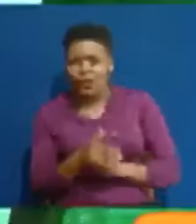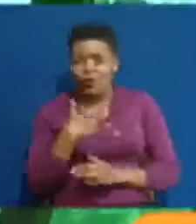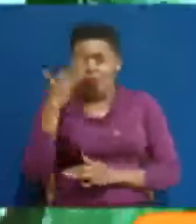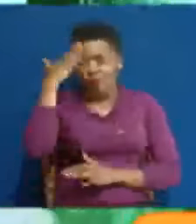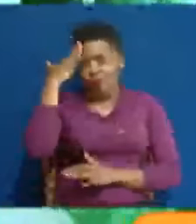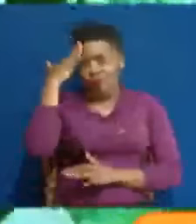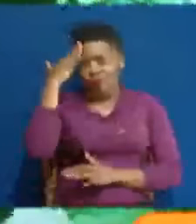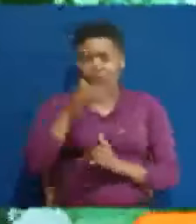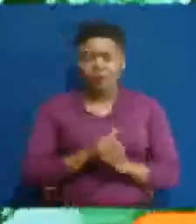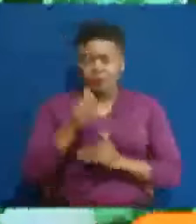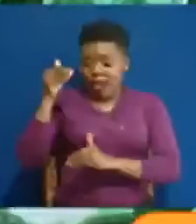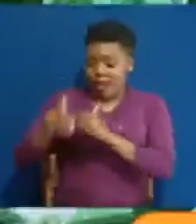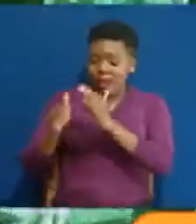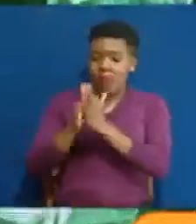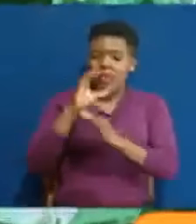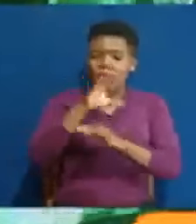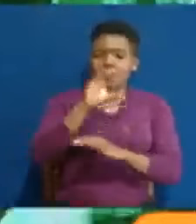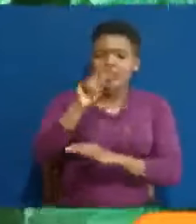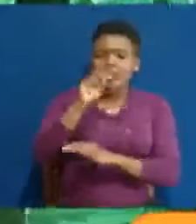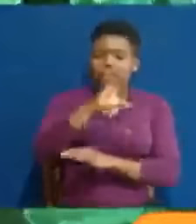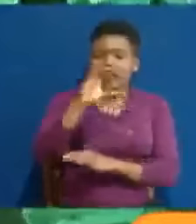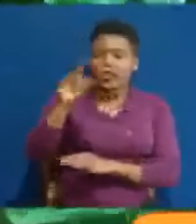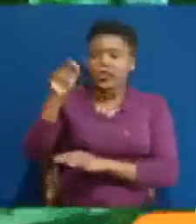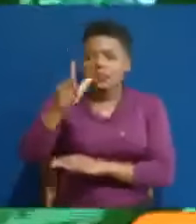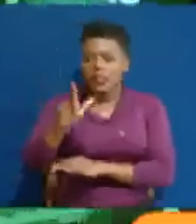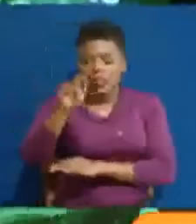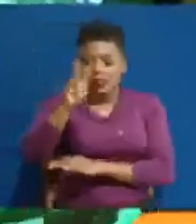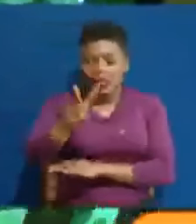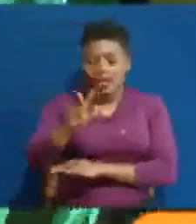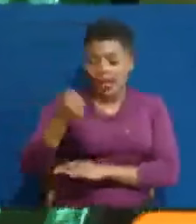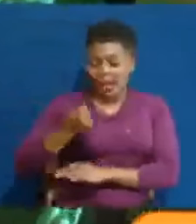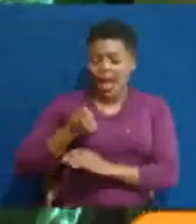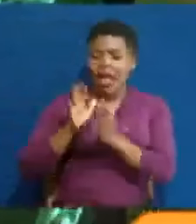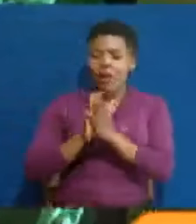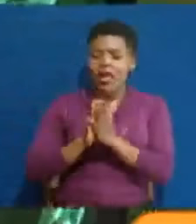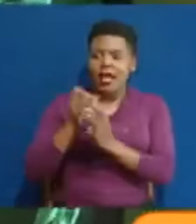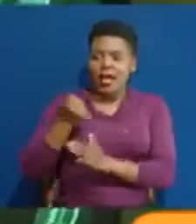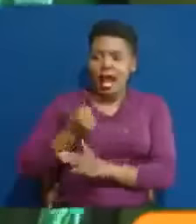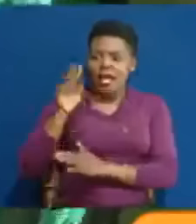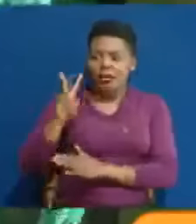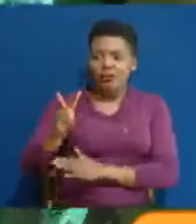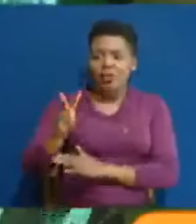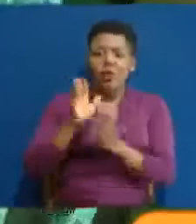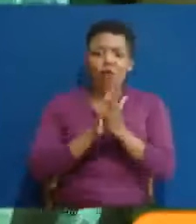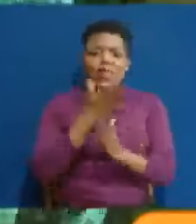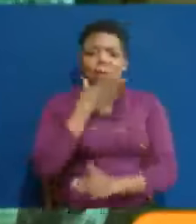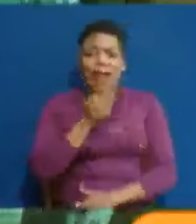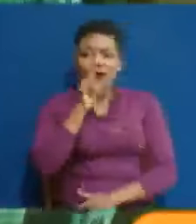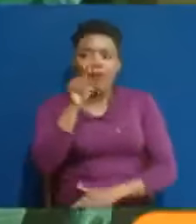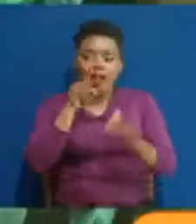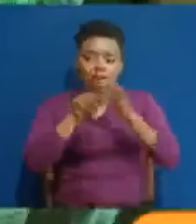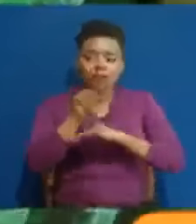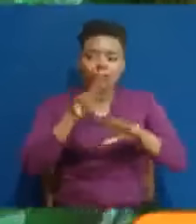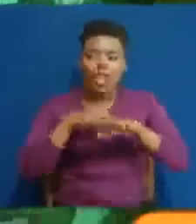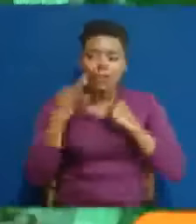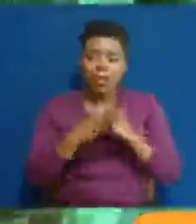Kwa mjibu wa majirani na picha za CCTV, Sarah, wasichana wawili na mwanaume mmoja walifika hapa usiku wa tukio mwendo wa saa